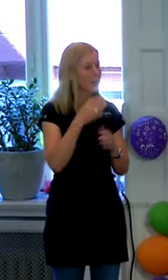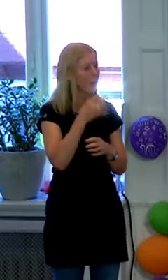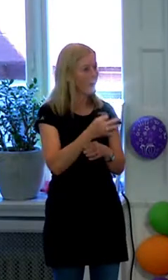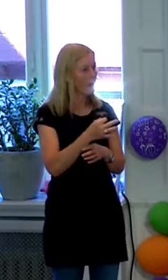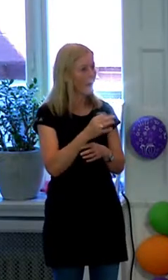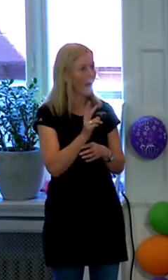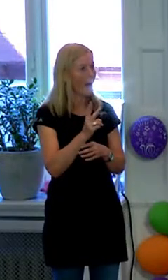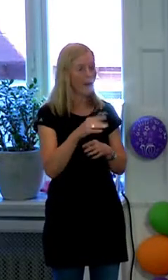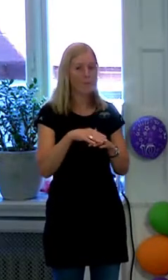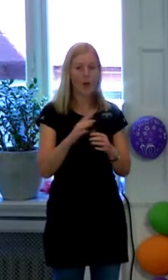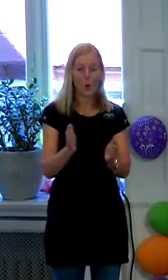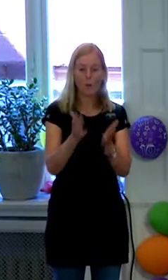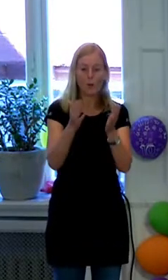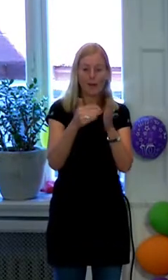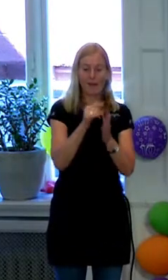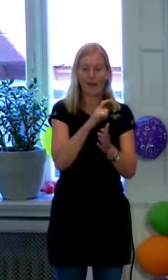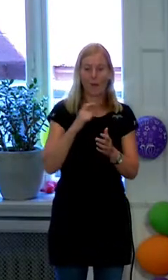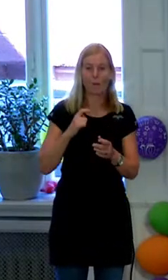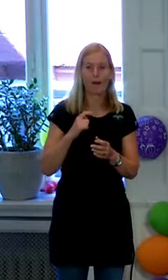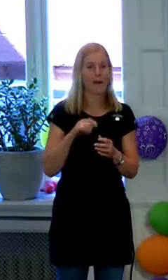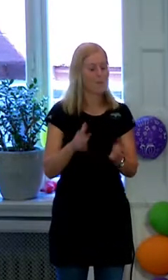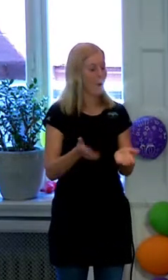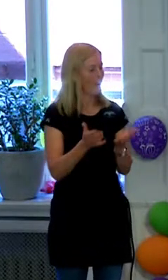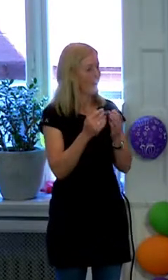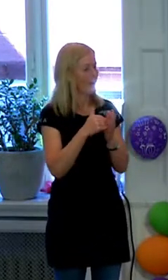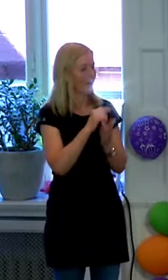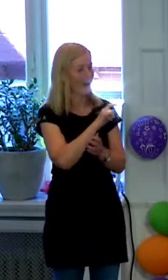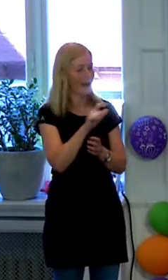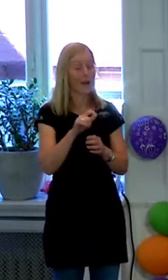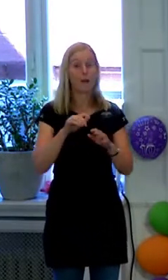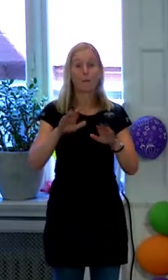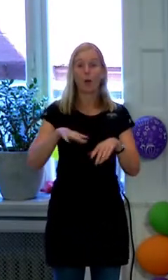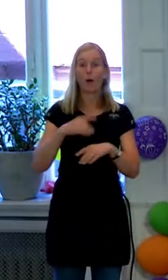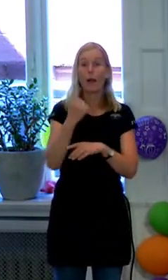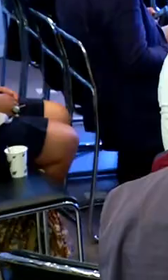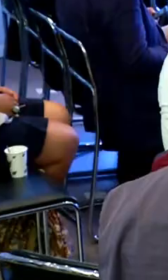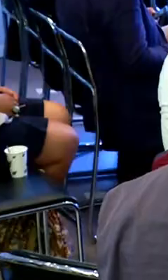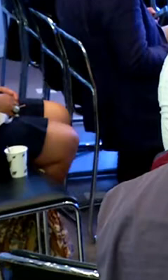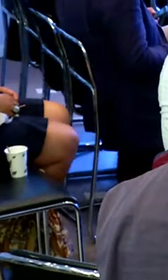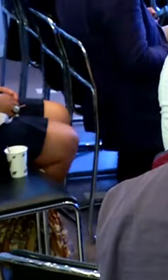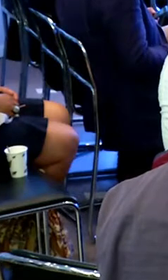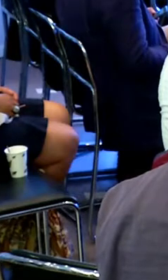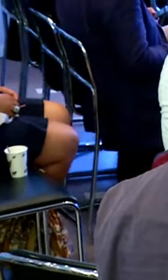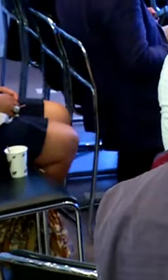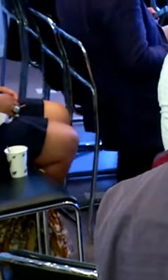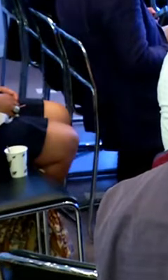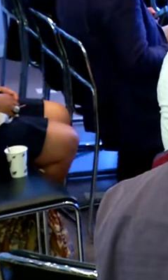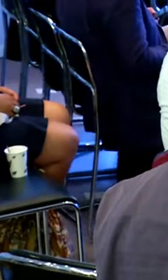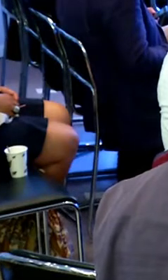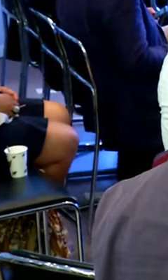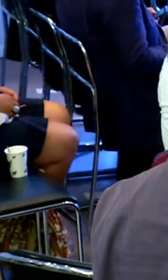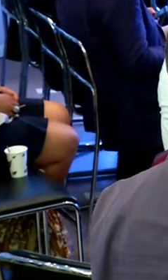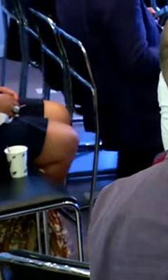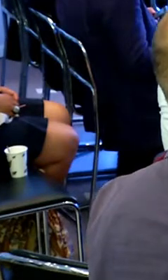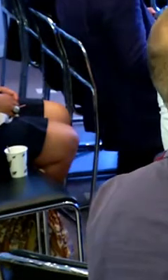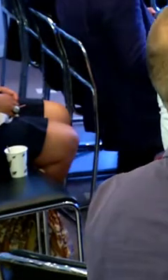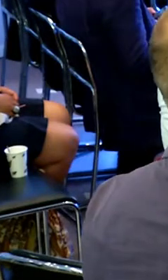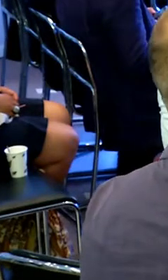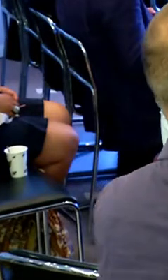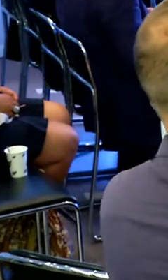mere en opmuntrende? Ja, det var faktisk mere en opmuntrende. Ja. Mm. Men jeg har et fråge til Per fra SJ.